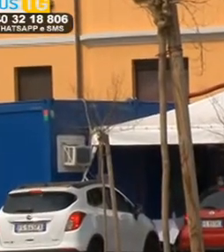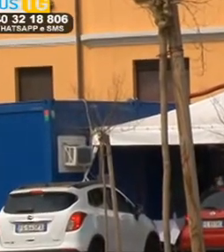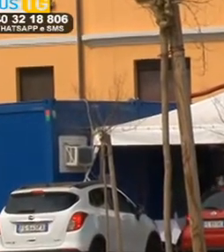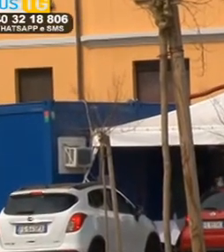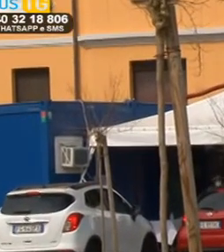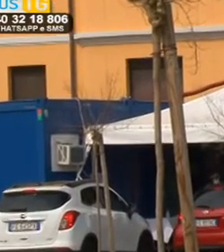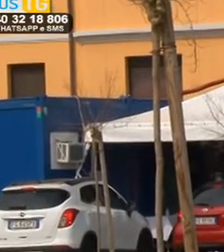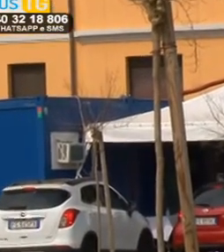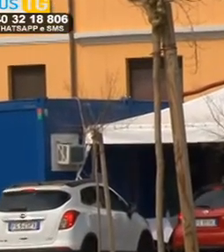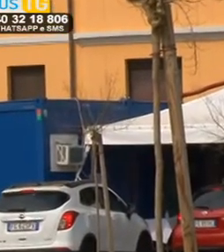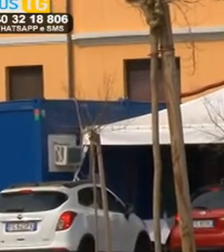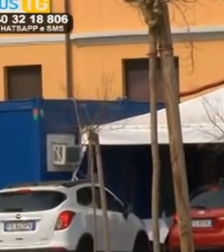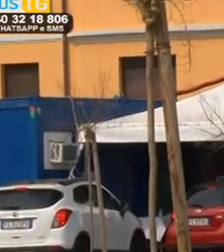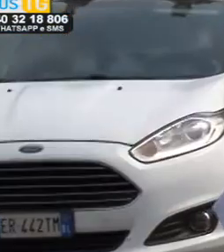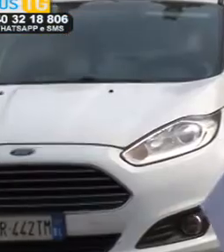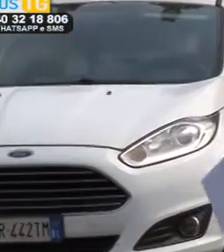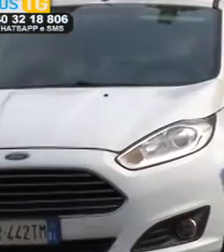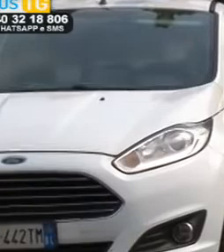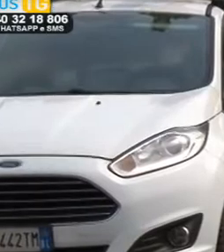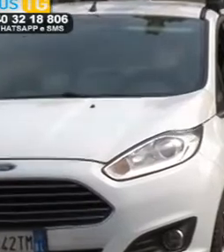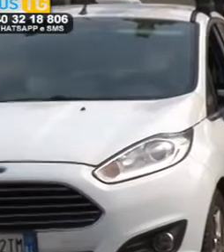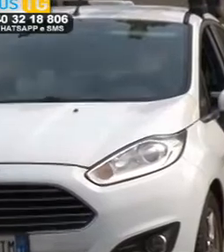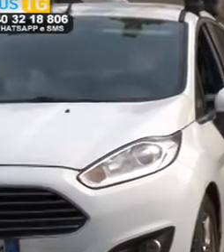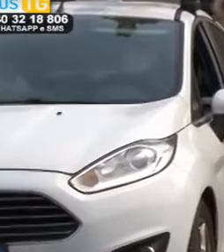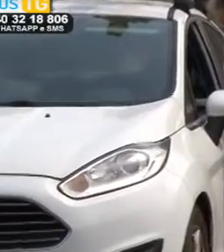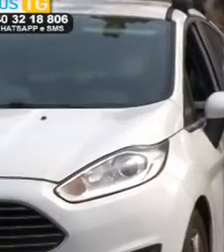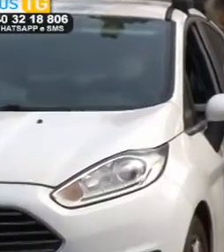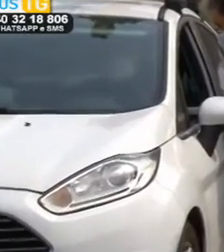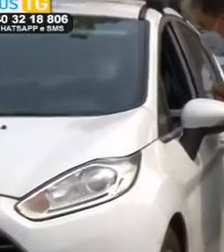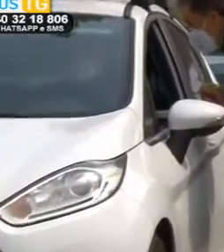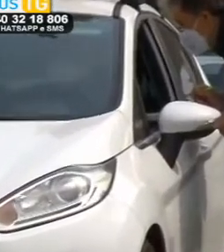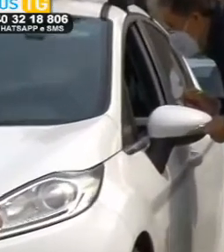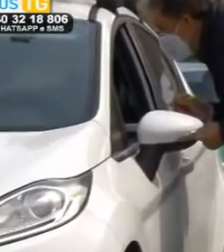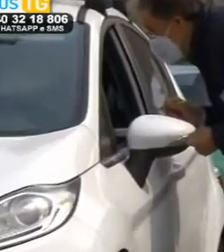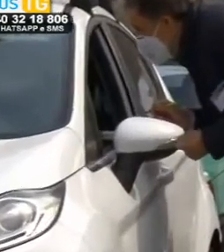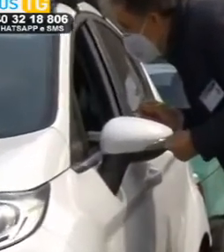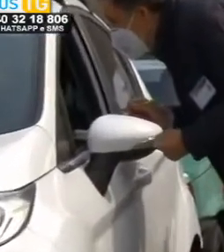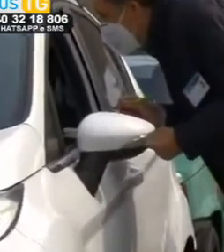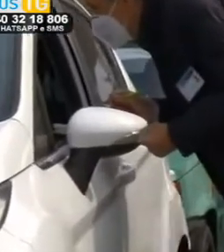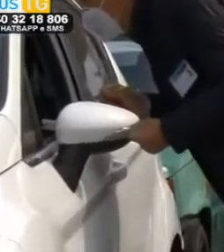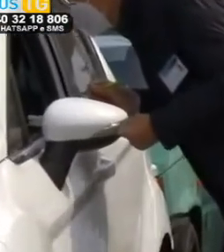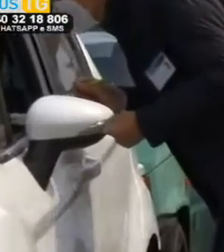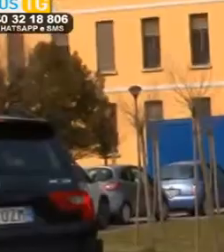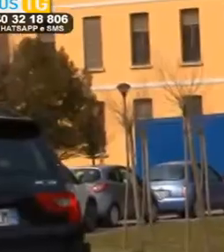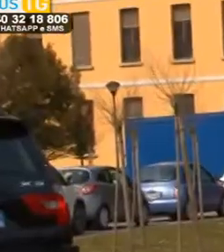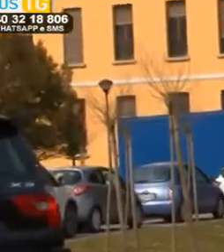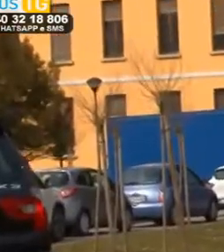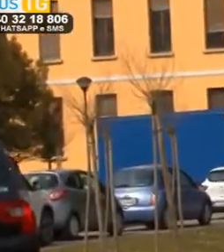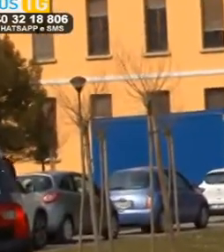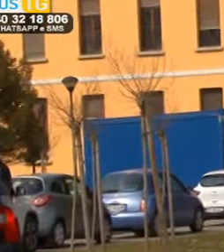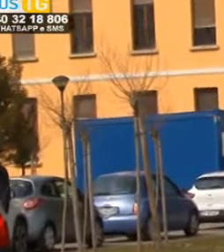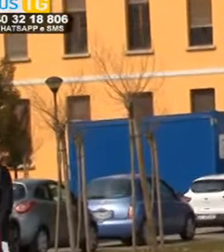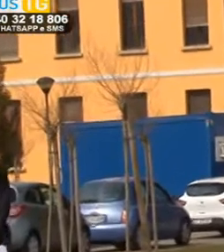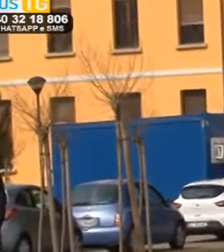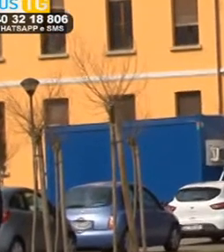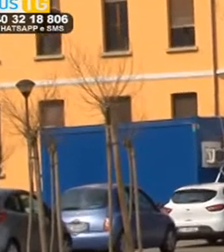in provincia, l'ULS ha risposto affermativamente, naturalmente rispettando gli attuali parametri. Al contrario, non hanno diritto al vaccino gli iscritti all'AIRE